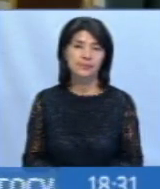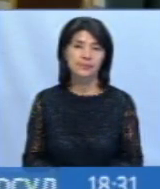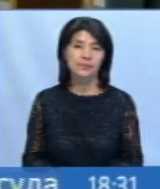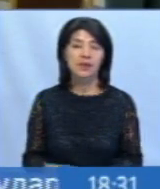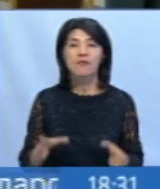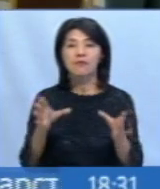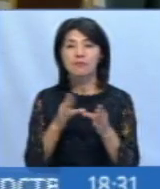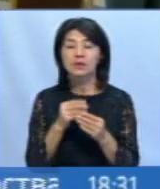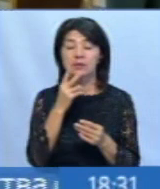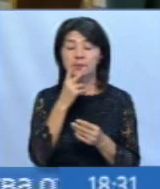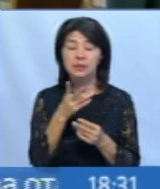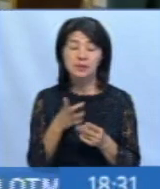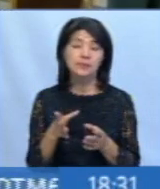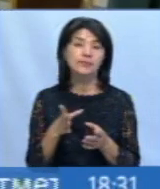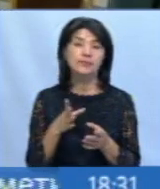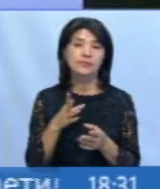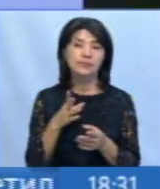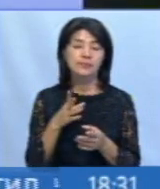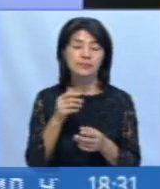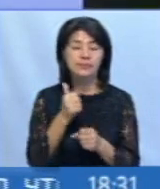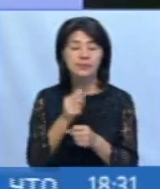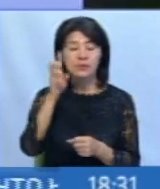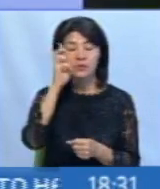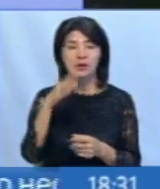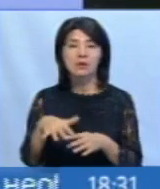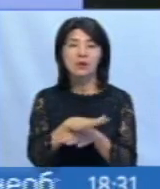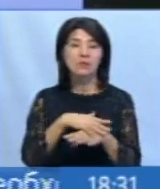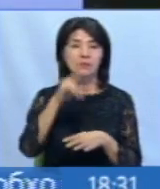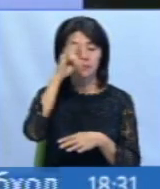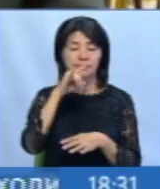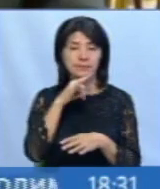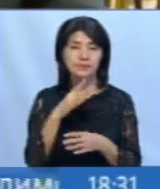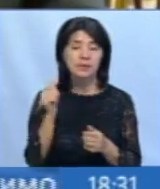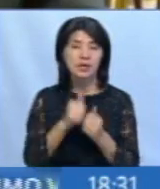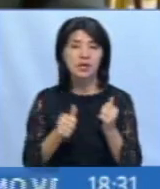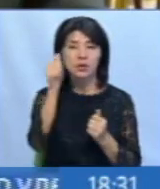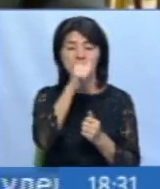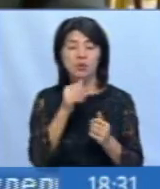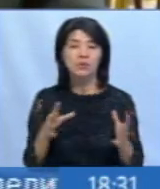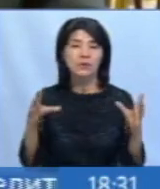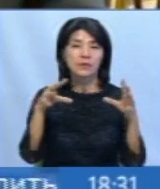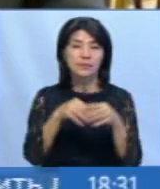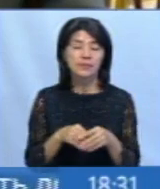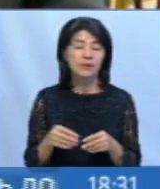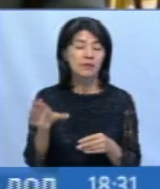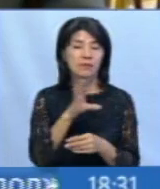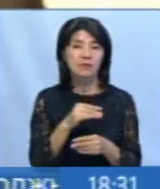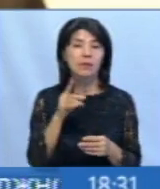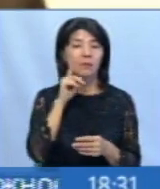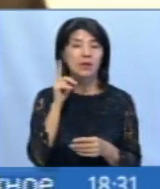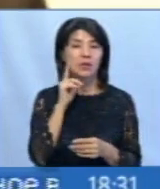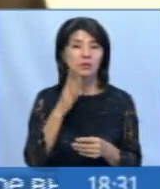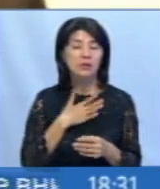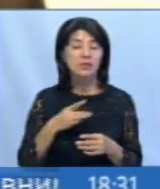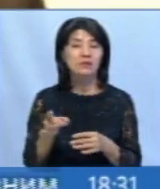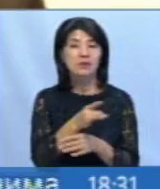Совместный просмотр послания главы государства народу Казахстана в ЦРМИ стал традицией. Каждый год здесь собираются все яркие представители молодежи нашего региона,